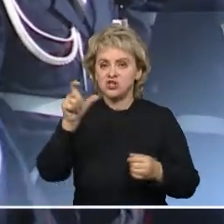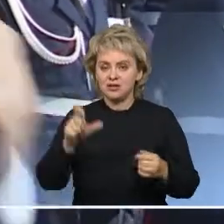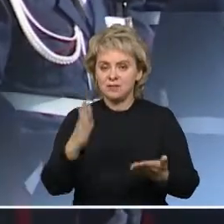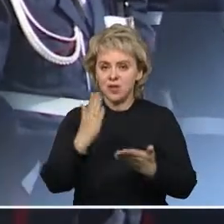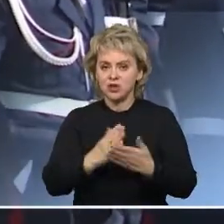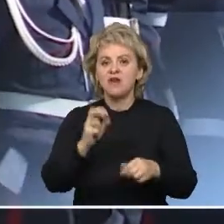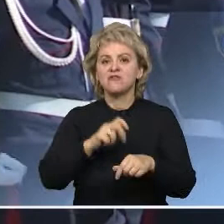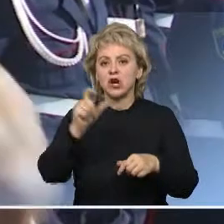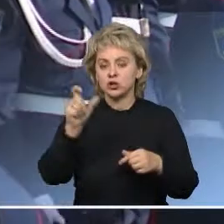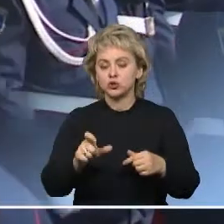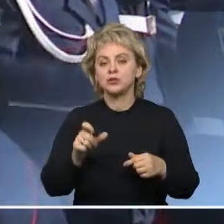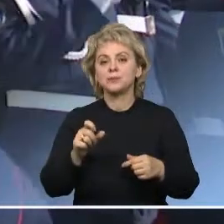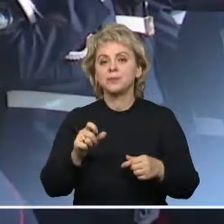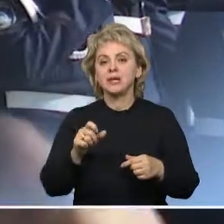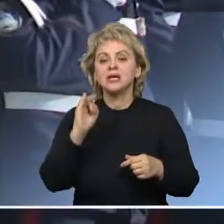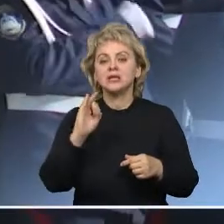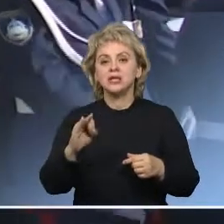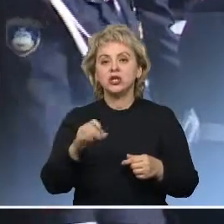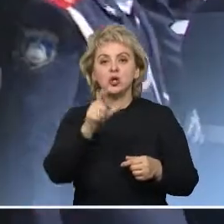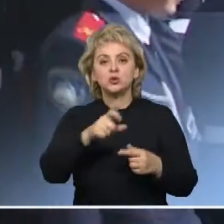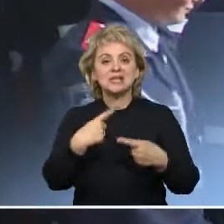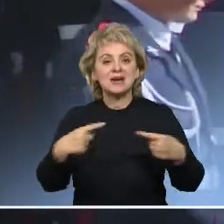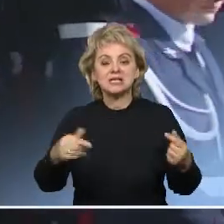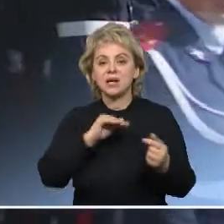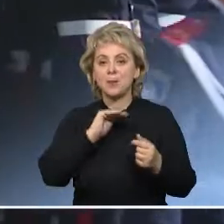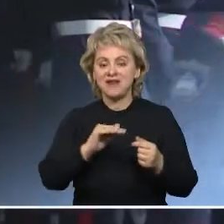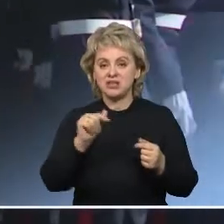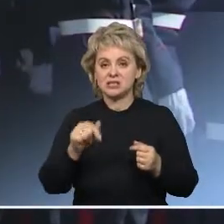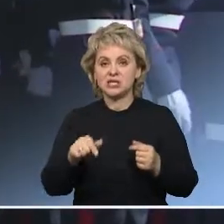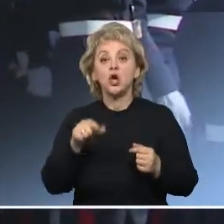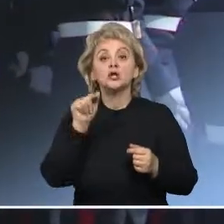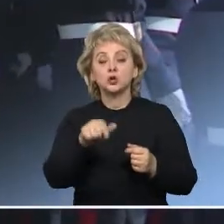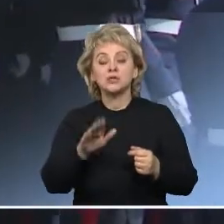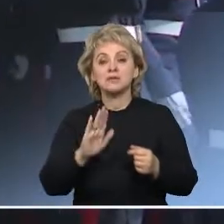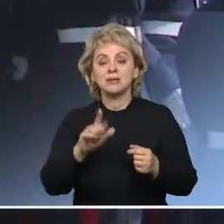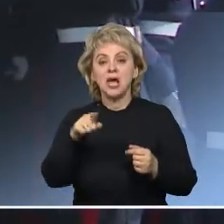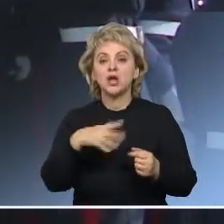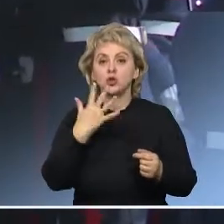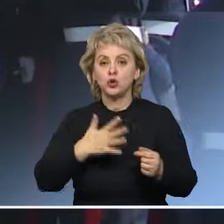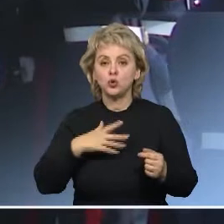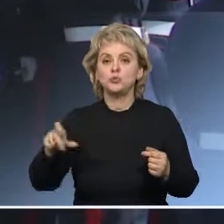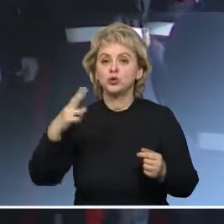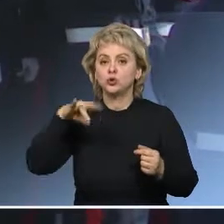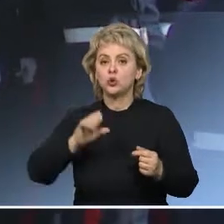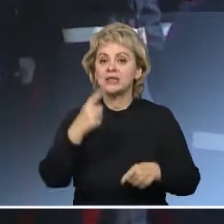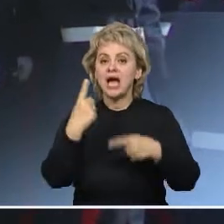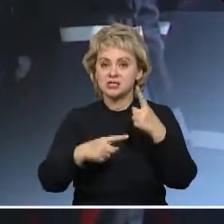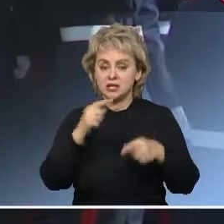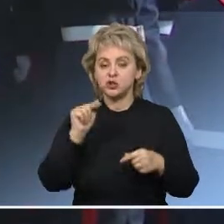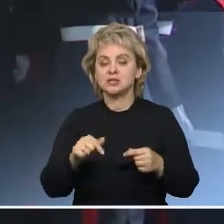ветеринары, и врачи, и люди разных профессий. Но, тем не менее, они любят Дон, Отечество,